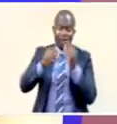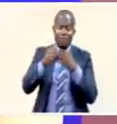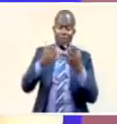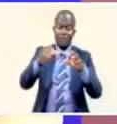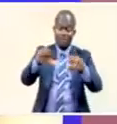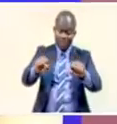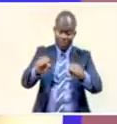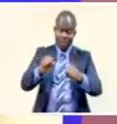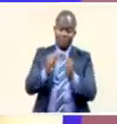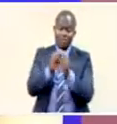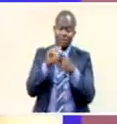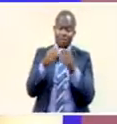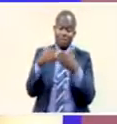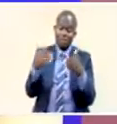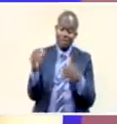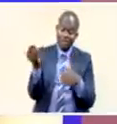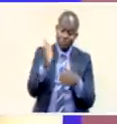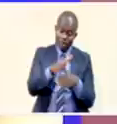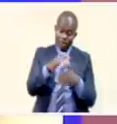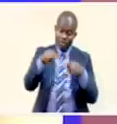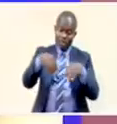gufatwa n'abamaze kugarurwa